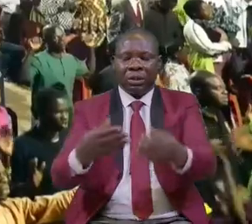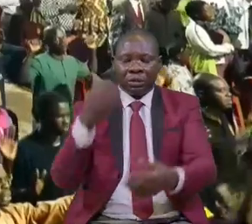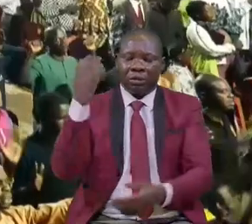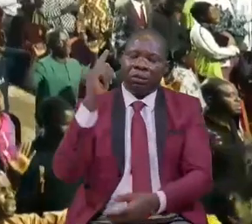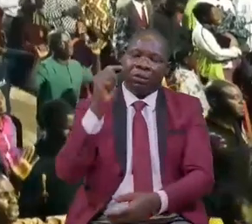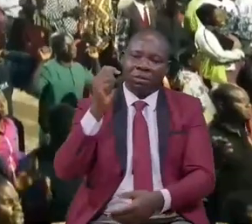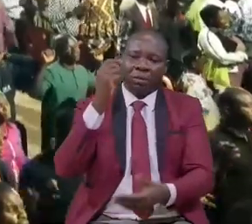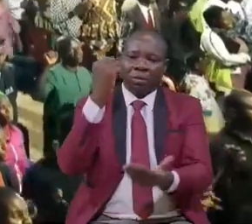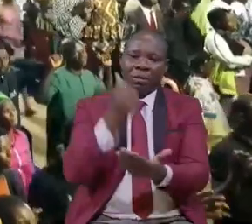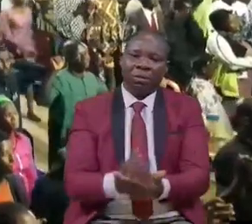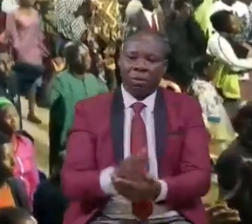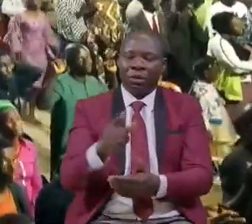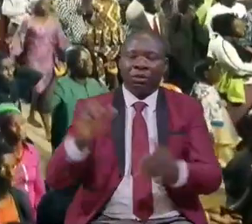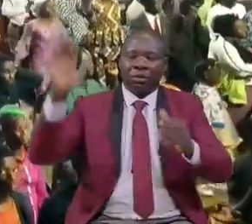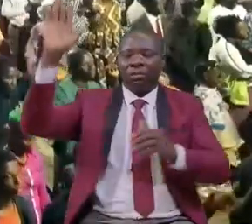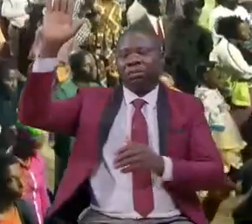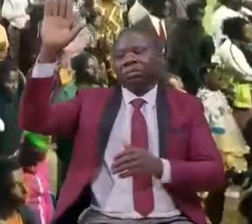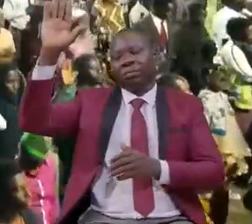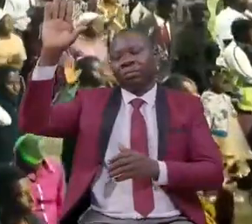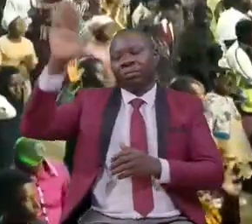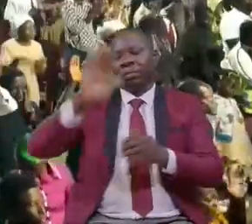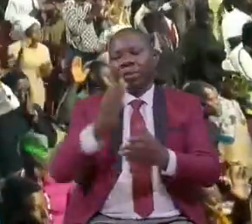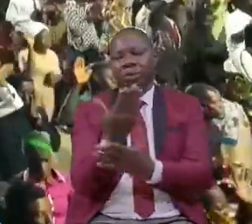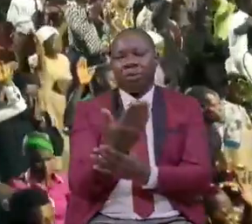Et tu auras un témoignage. Tu lèves la main.